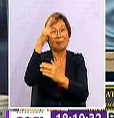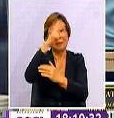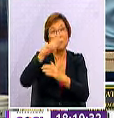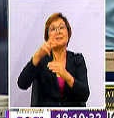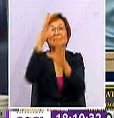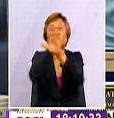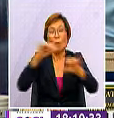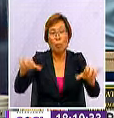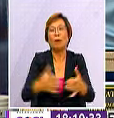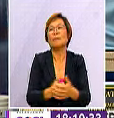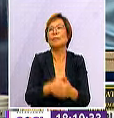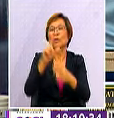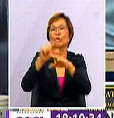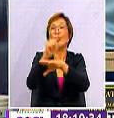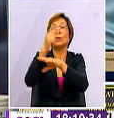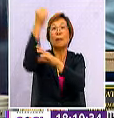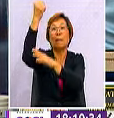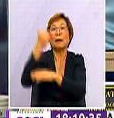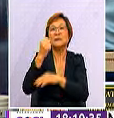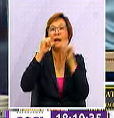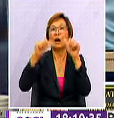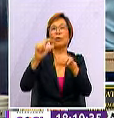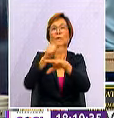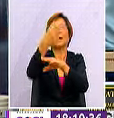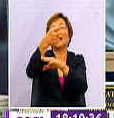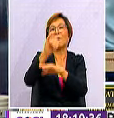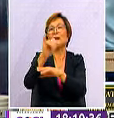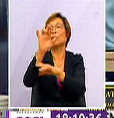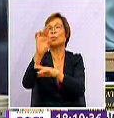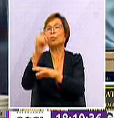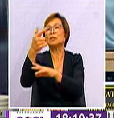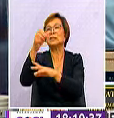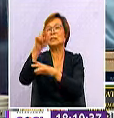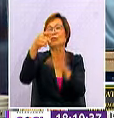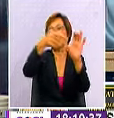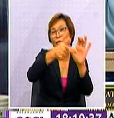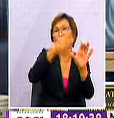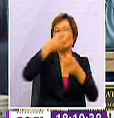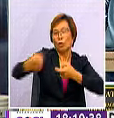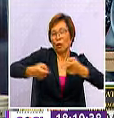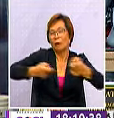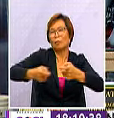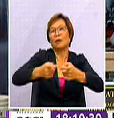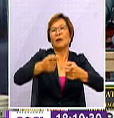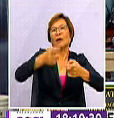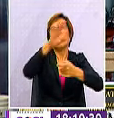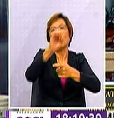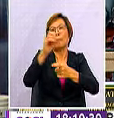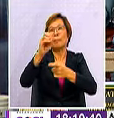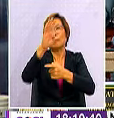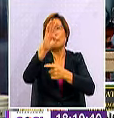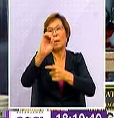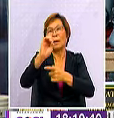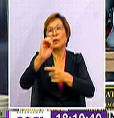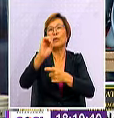untuk menggunakan bas awam yang menggunakan hydrogen fuel cells. Di samping itu, bagi mengawal biodiversiti